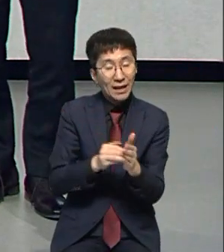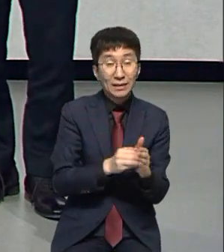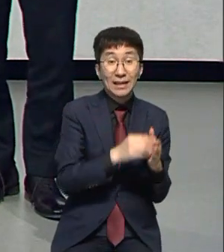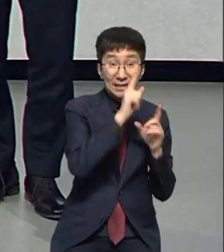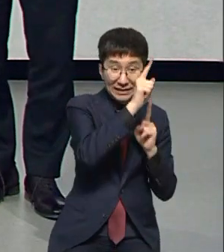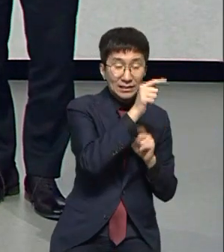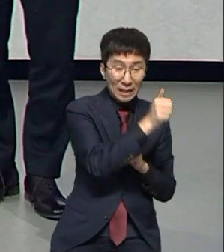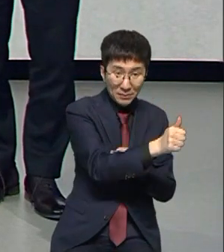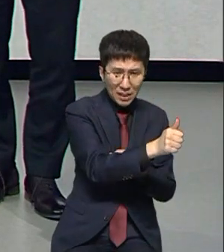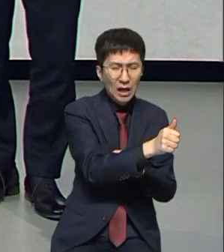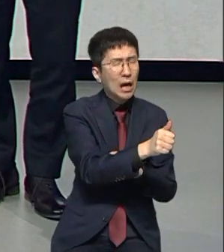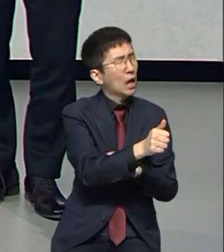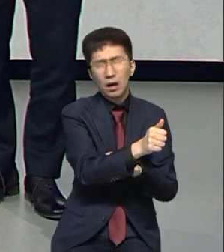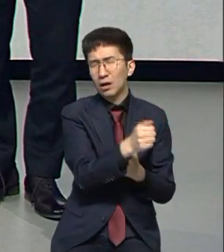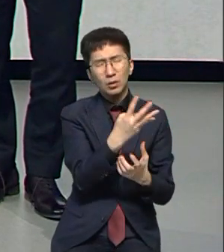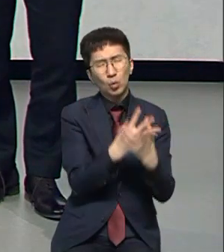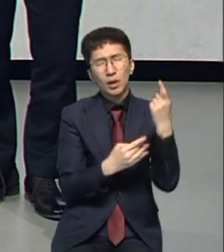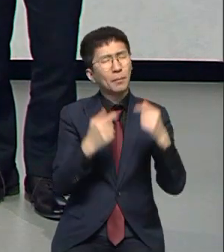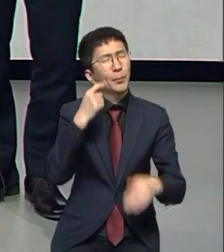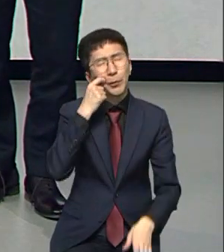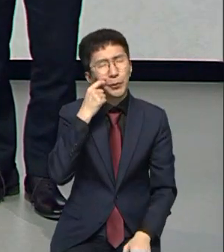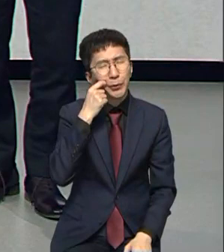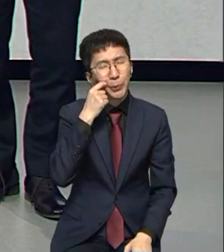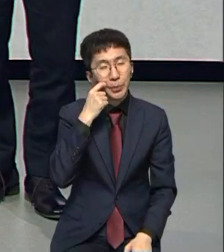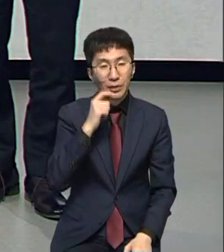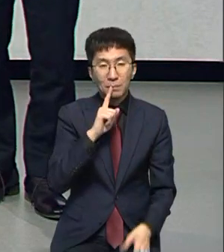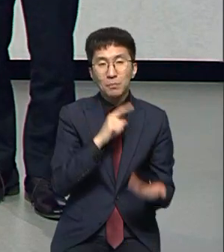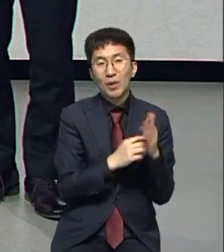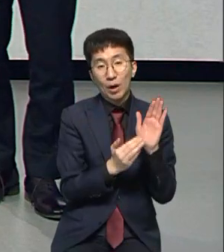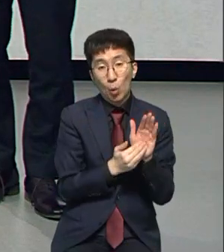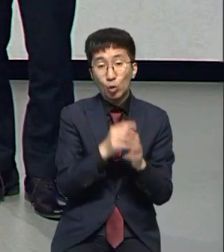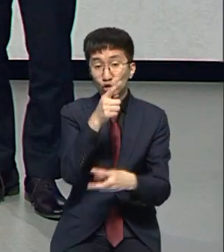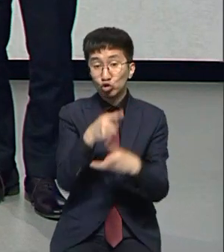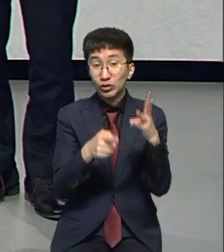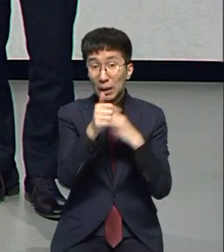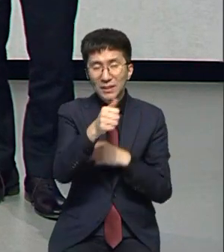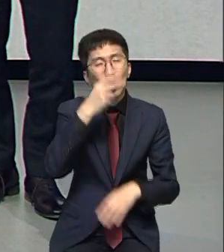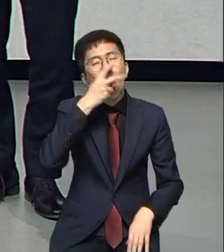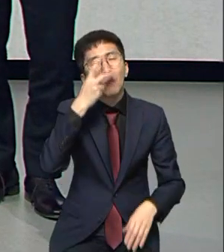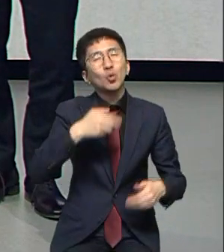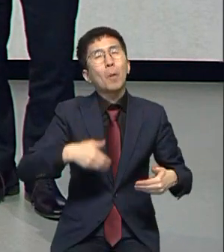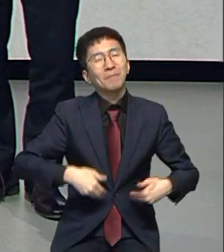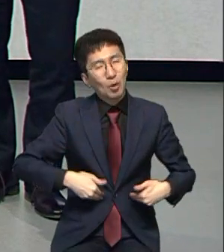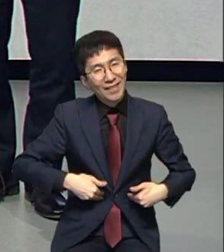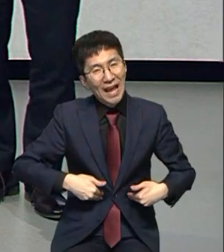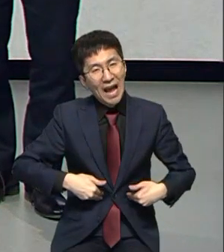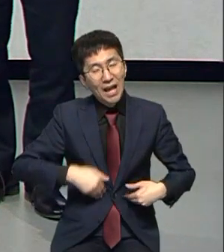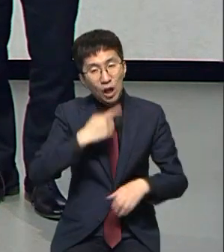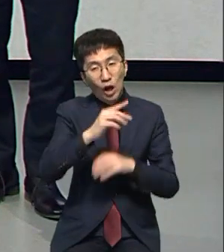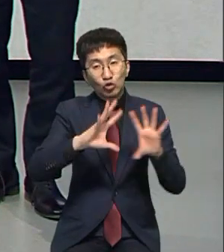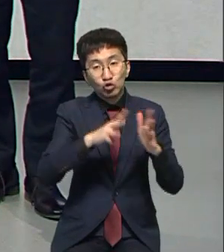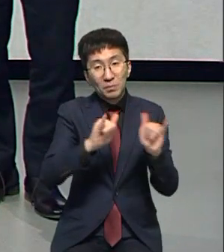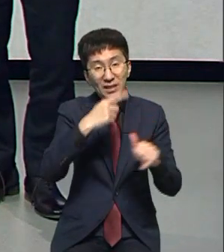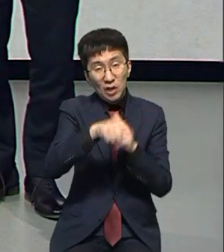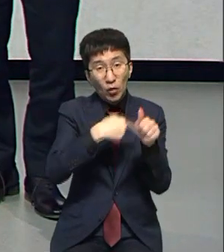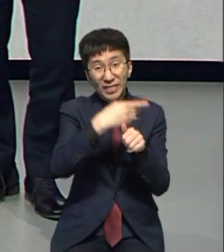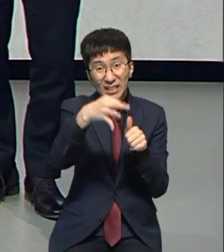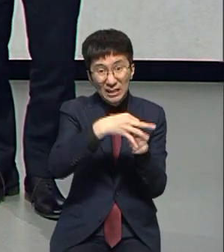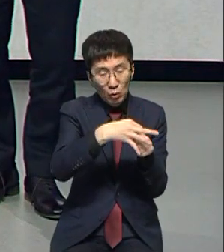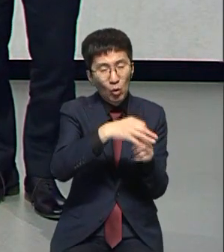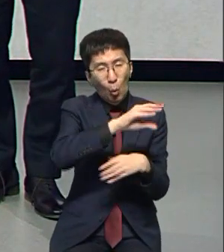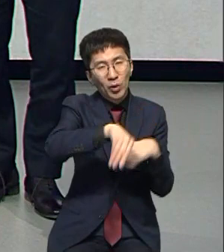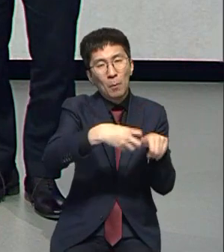후보는 이해관계가 복잡해 통일안을 제시하긴 어렵다. 윤석열 후보는 합치면 국민연금 부실을 가속화될 수